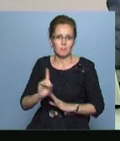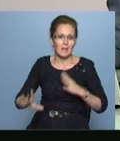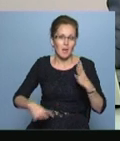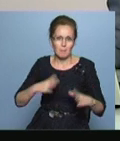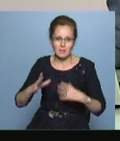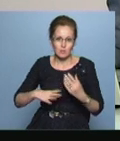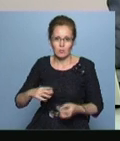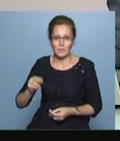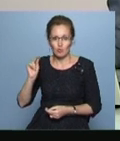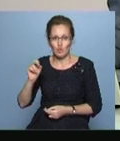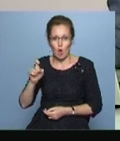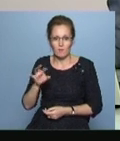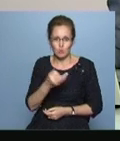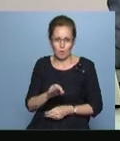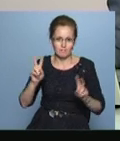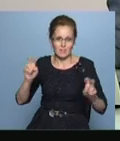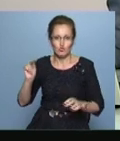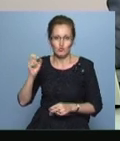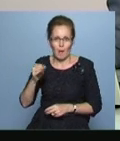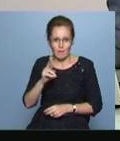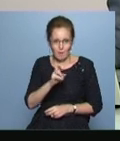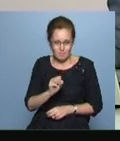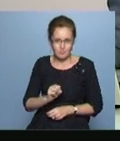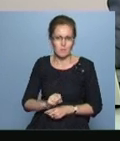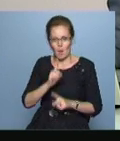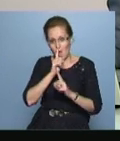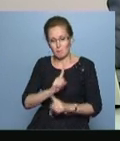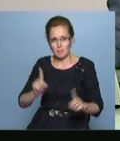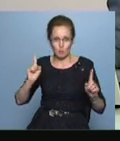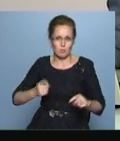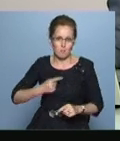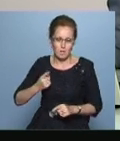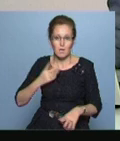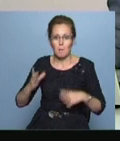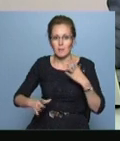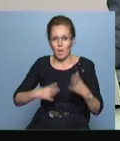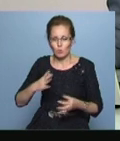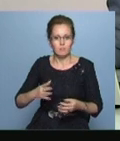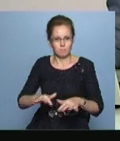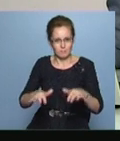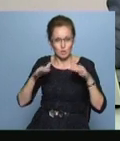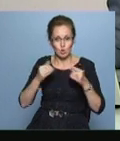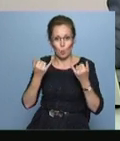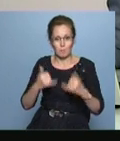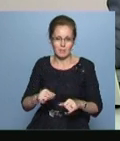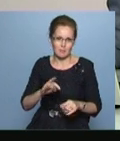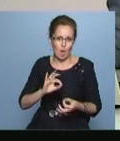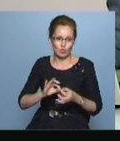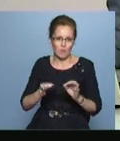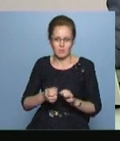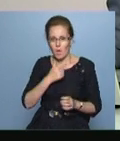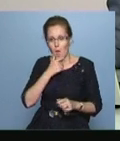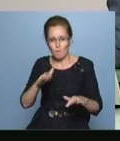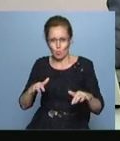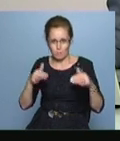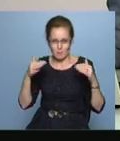чеховской «Чайки». Эпатажный и непредсказуемый мастер приготовил сюрпризы и для ижевской публики. Нашему корреспонденту Яне Городиловой